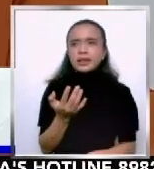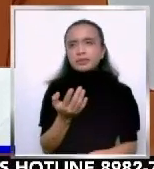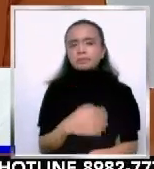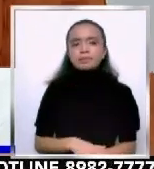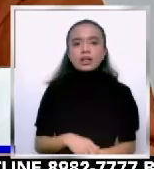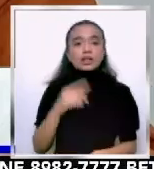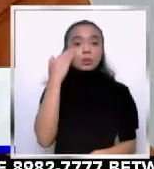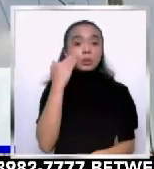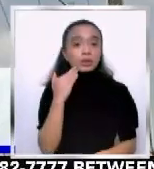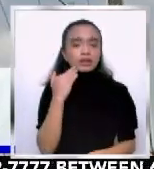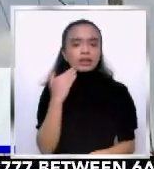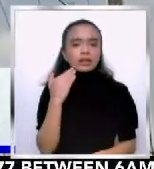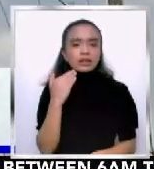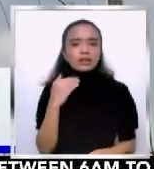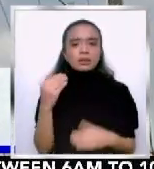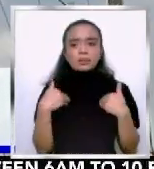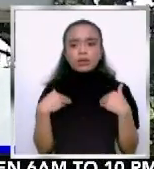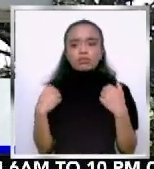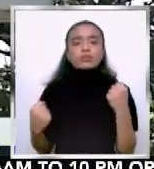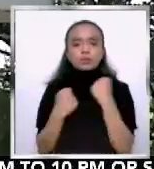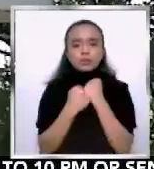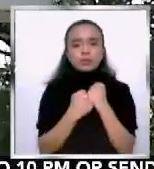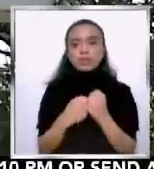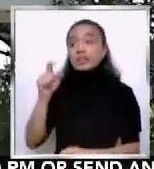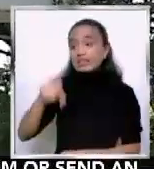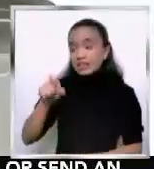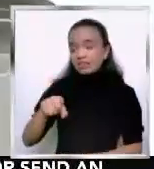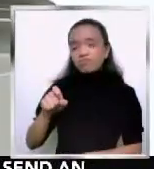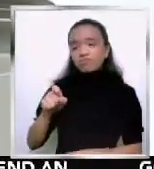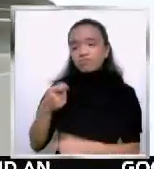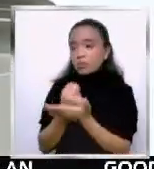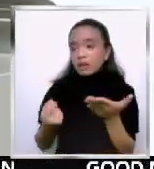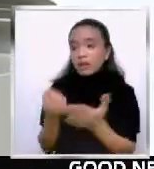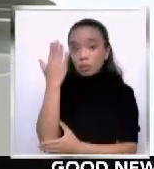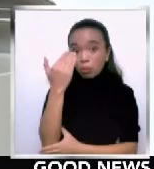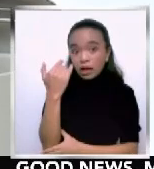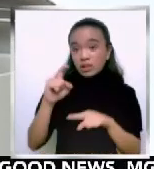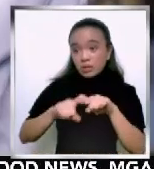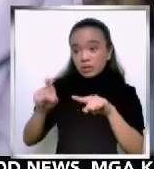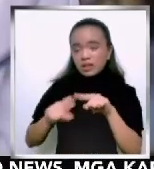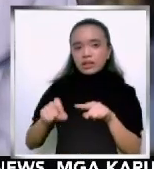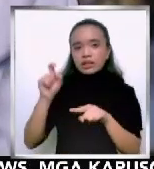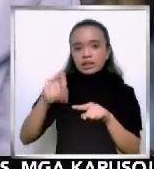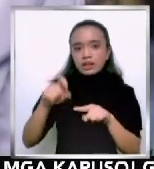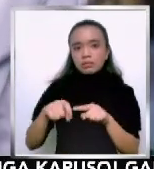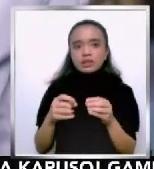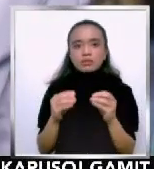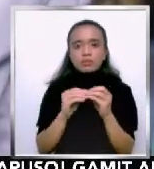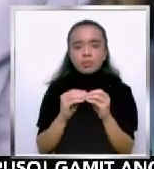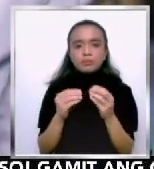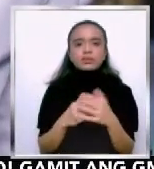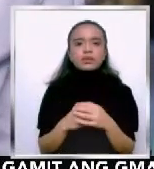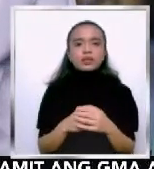kakulangan sa supply, may sasalo. Kailangan ng supply because as you know, ang supply natin kailangan well ahead of the demand. Siniguro naman